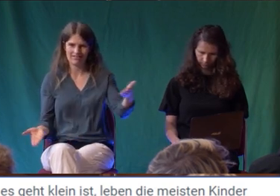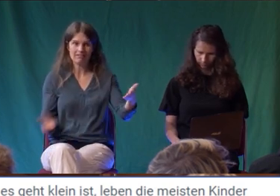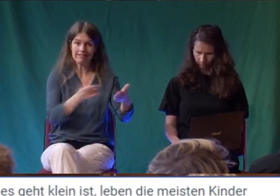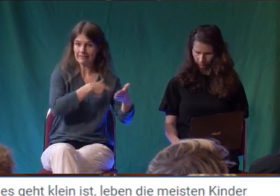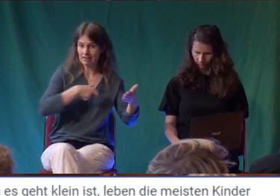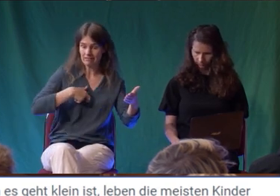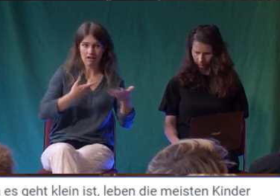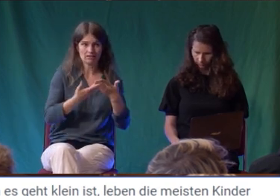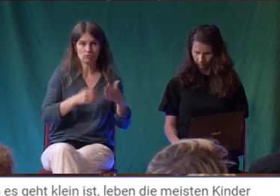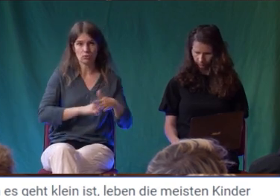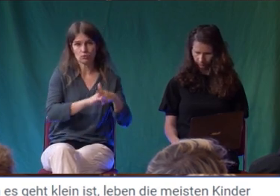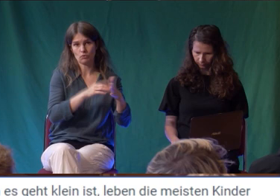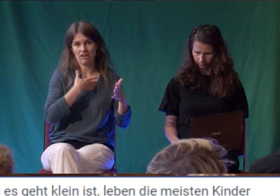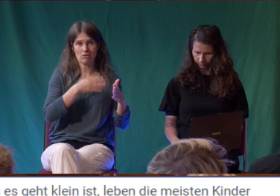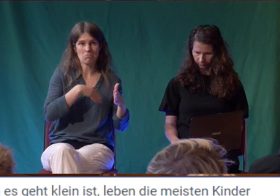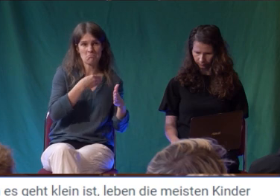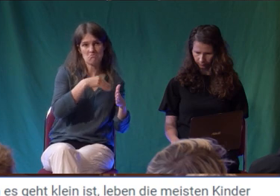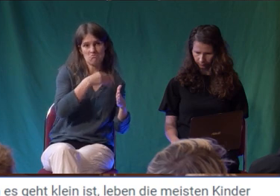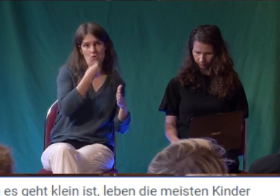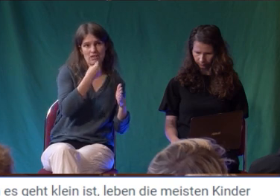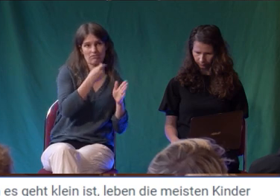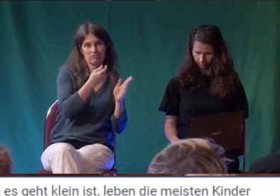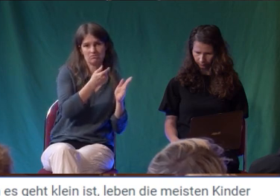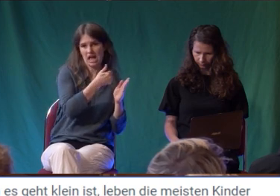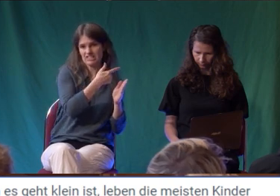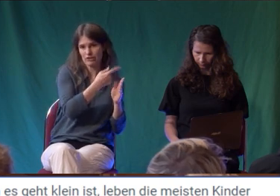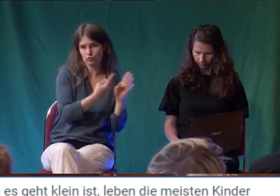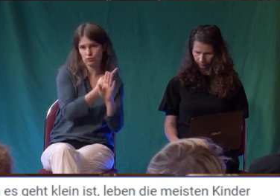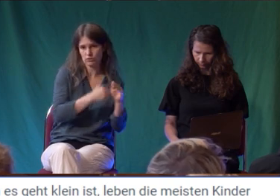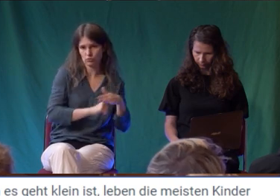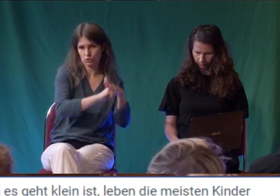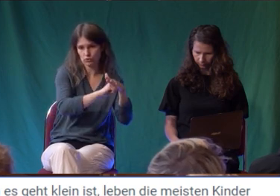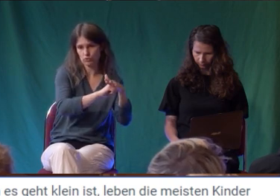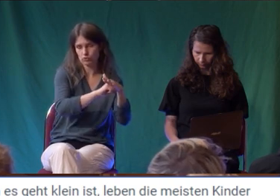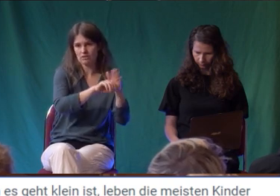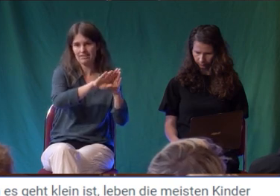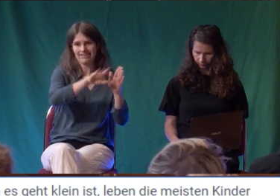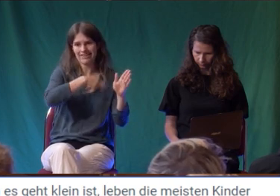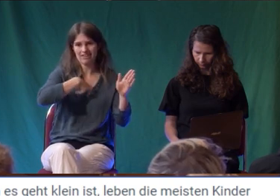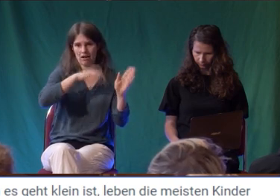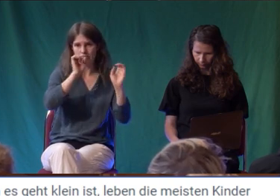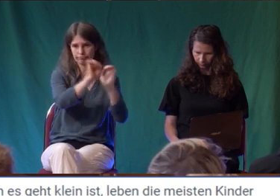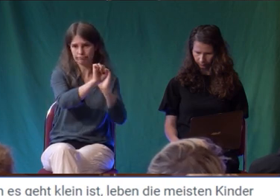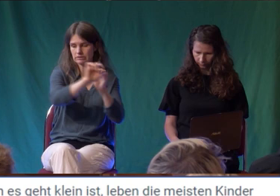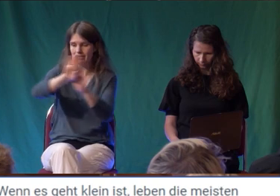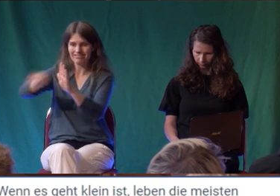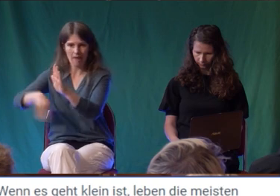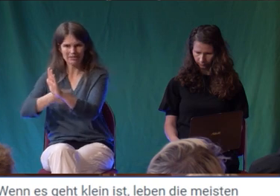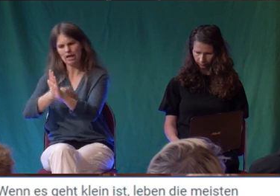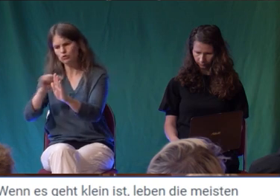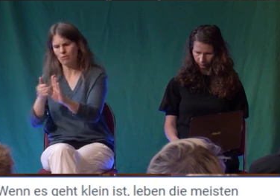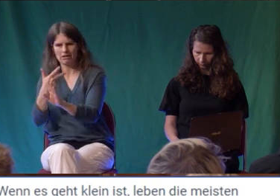Hilfe morgens vielleicht ein bis zwei Stunden und dann am Nachmittag wenn die Kita vorbei ist noch mal